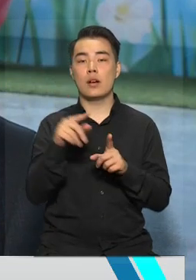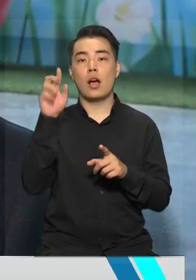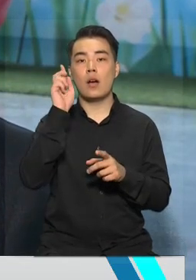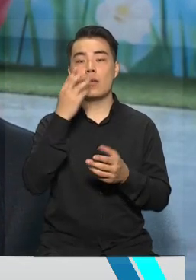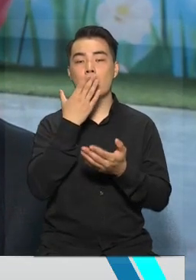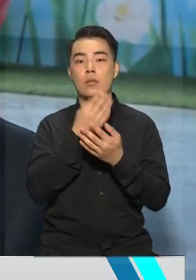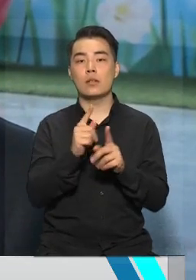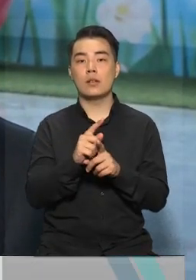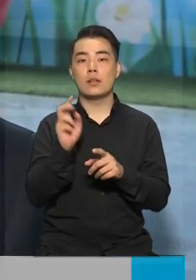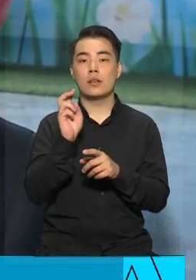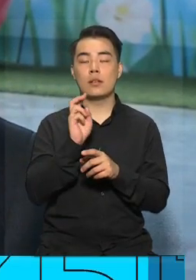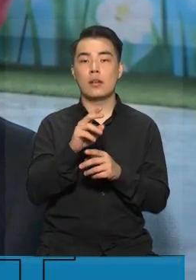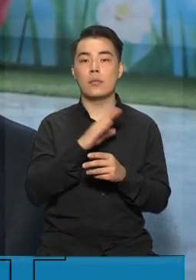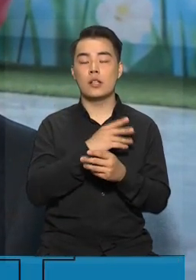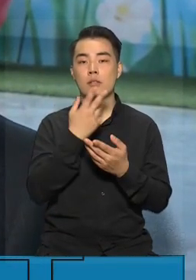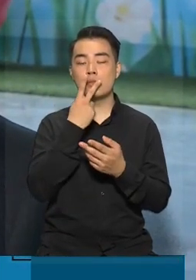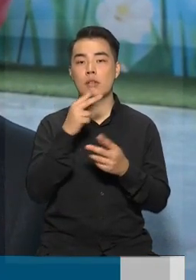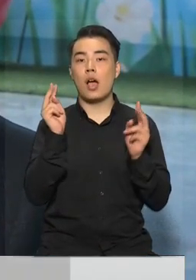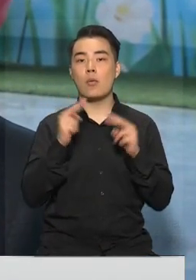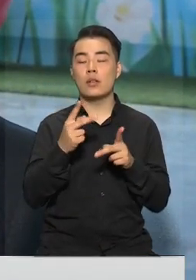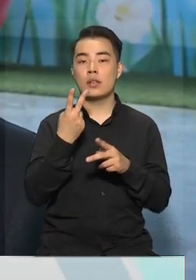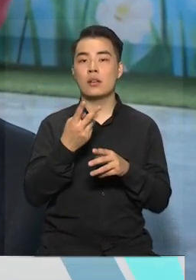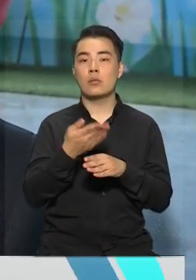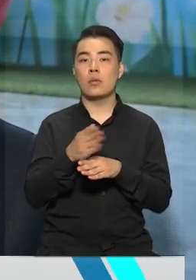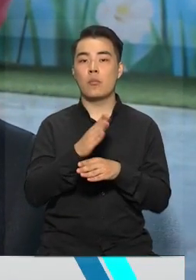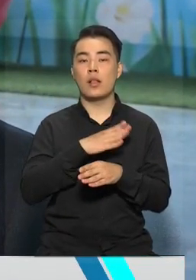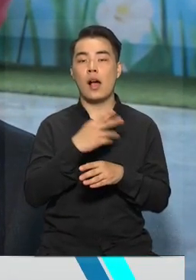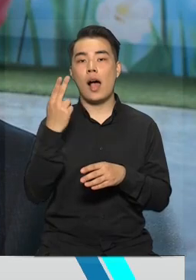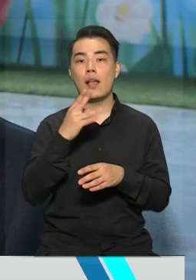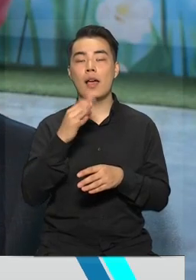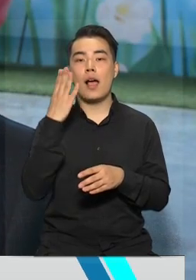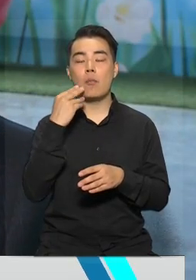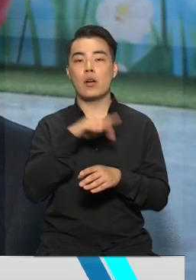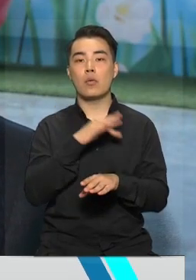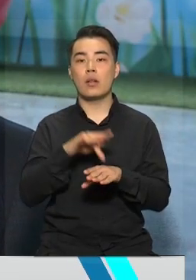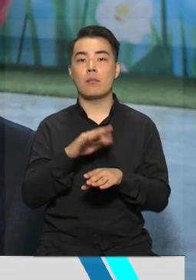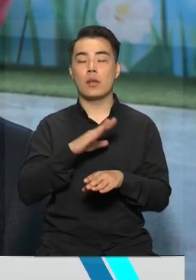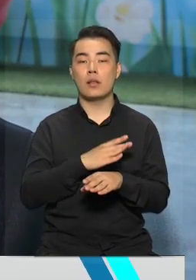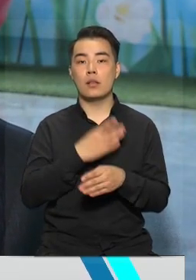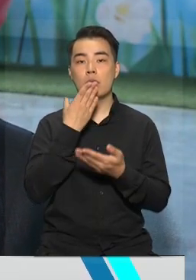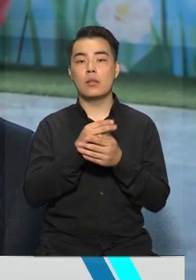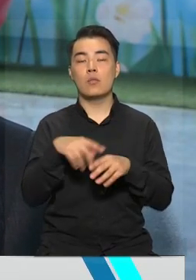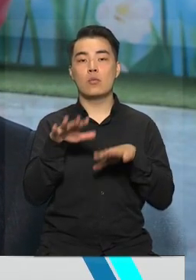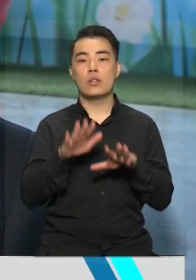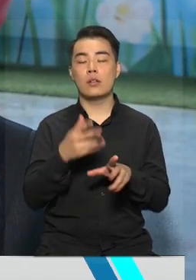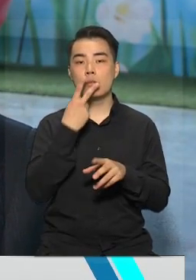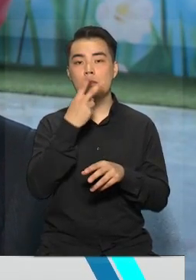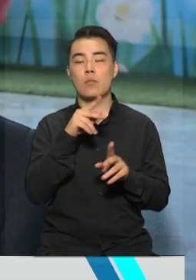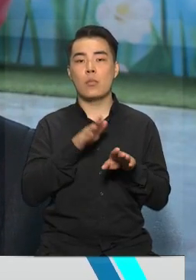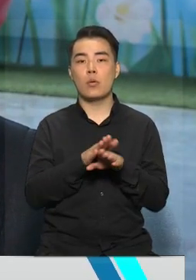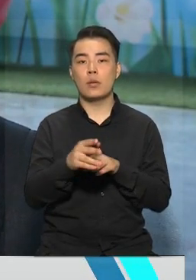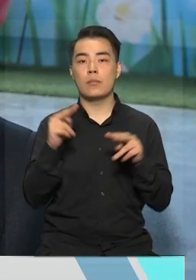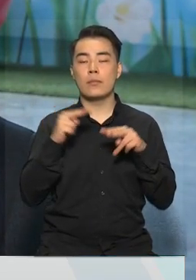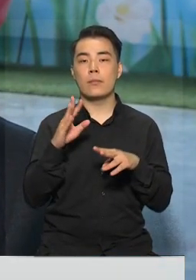генерал секретарлығымыздан генерал. Біздің байқаушыларымыз екі топқа бөлінді. Астана мен Алматыда жұмыс істеді. Сайлау учаскелерін аралап, барлық процесті